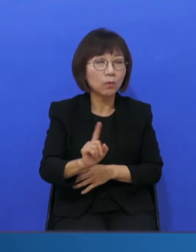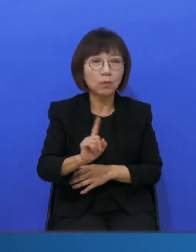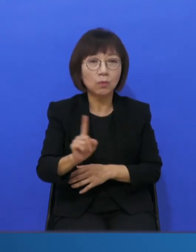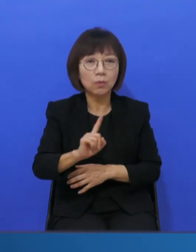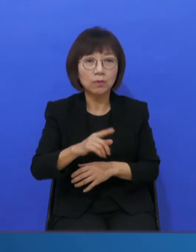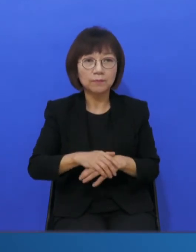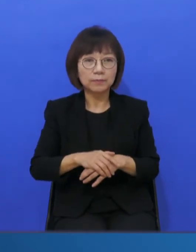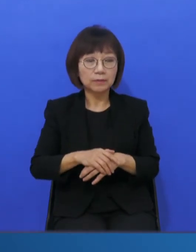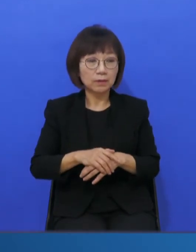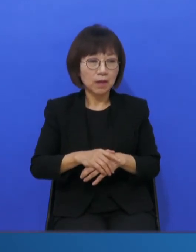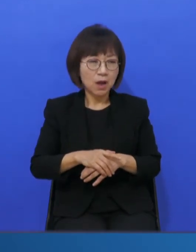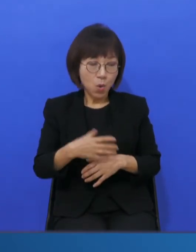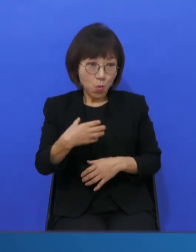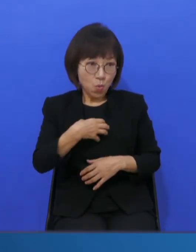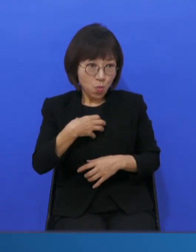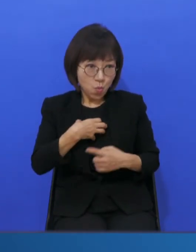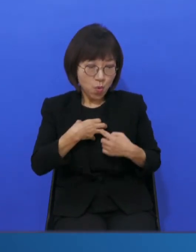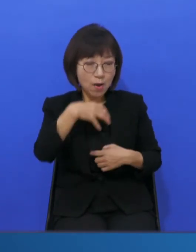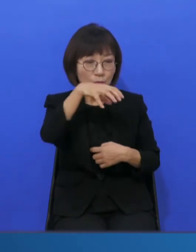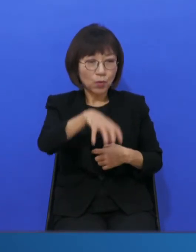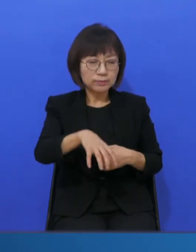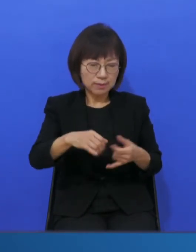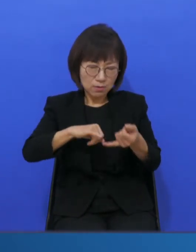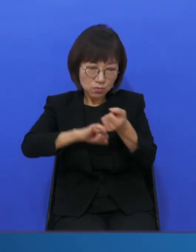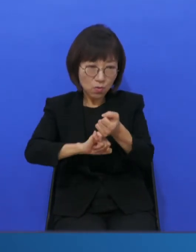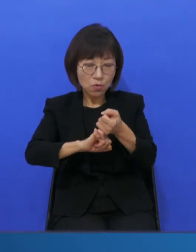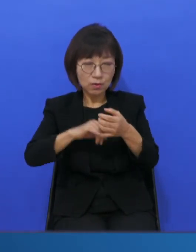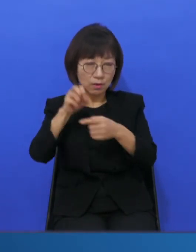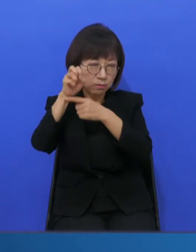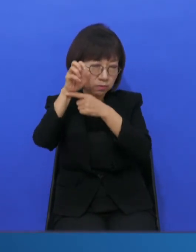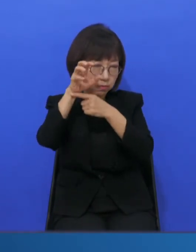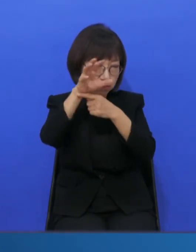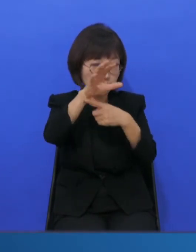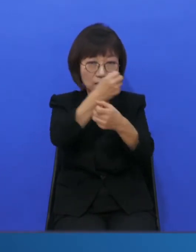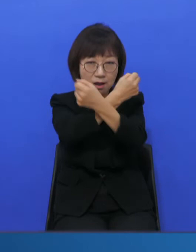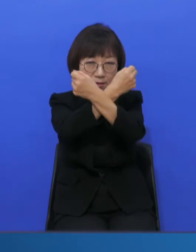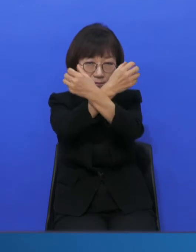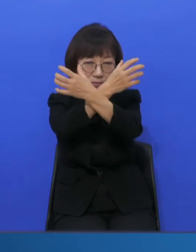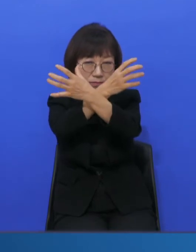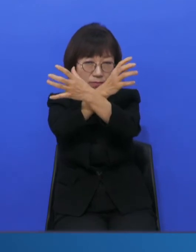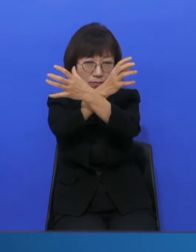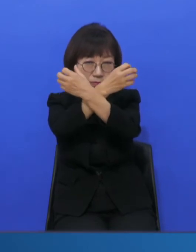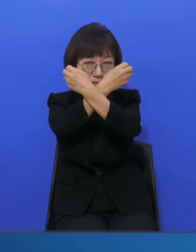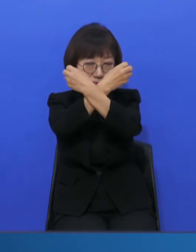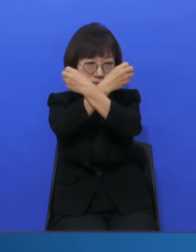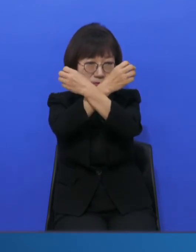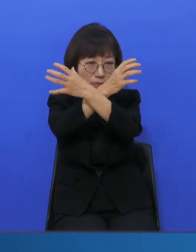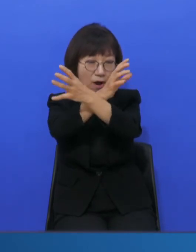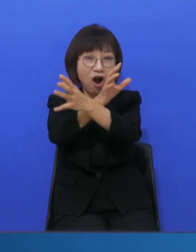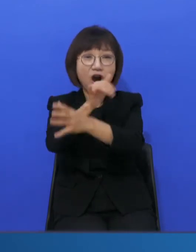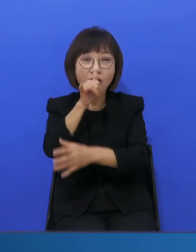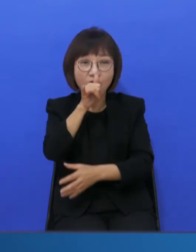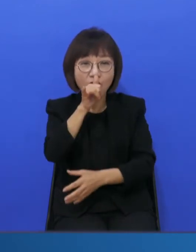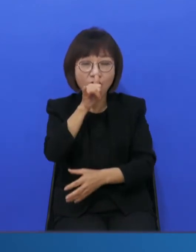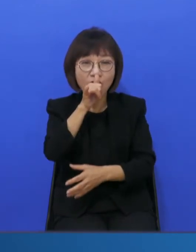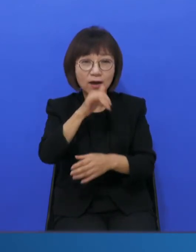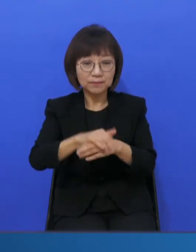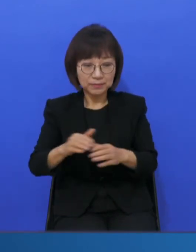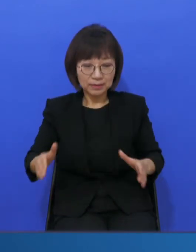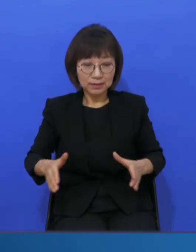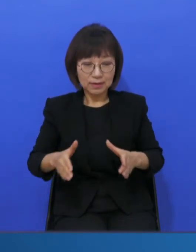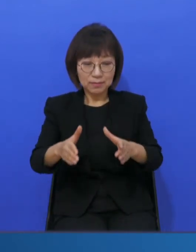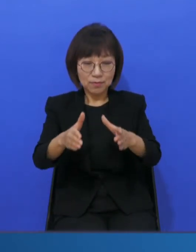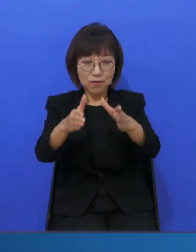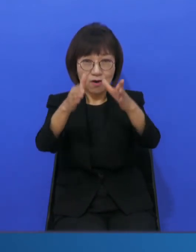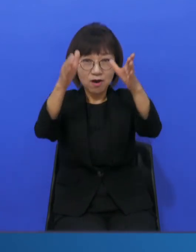lighthouse? 위험한 지역에 등대 있다니까. Lighthouses are located in very dangerous places. 어떨 때는 바다 한복판에도요. 이 불빛